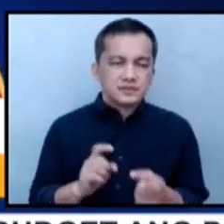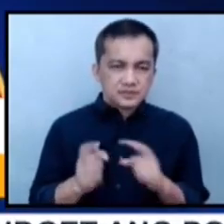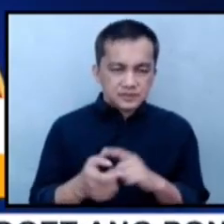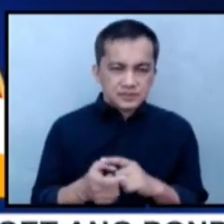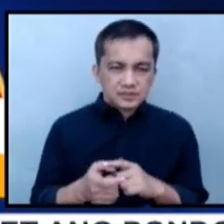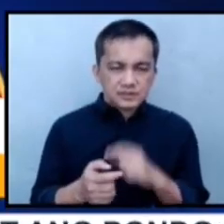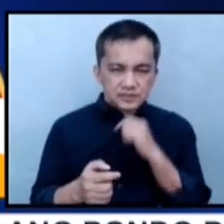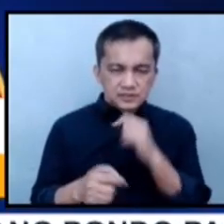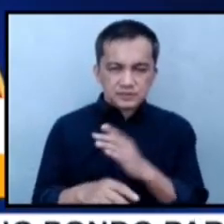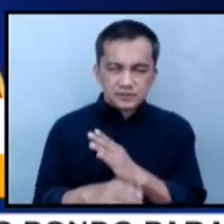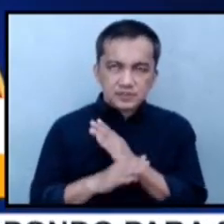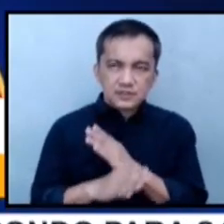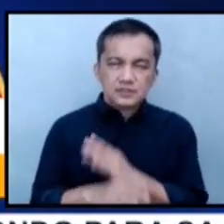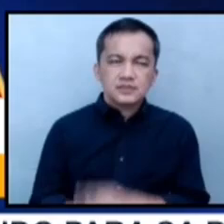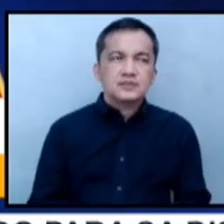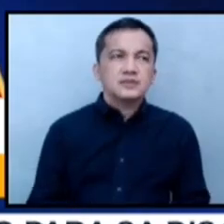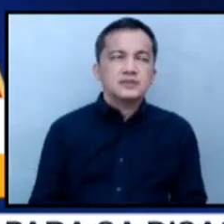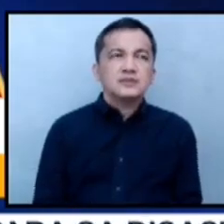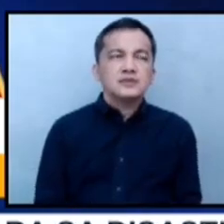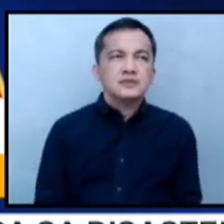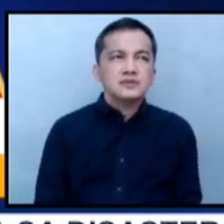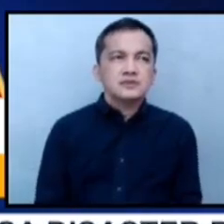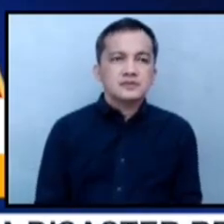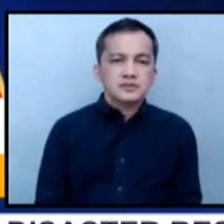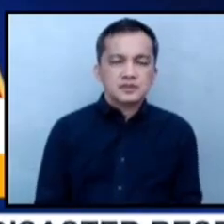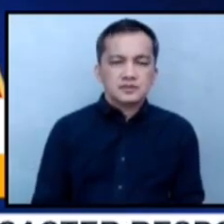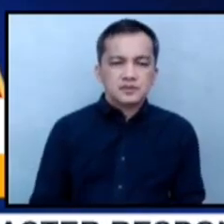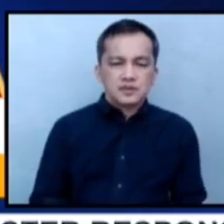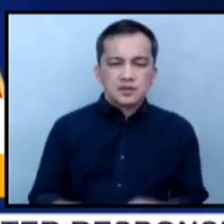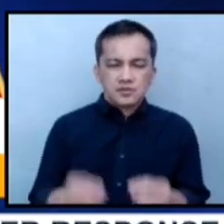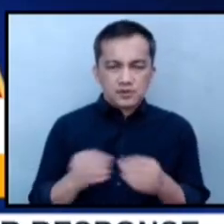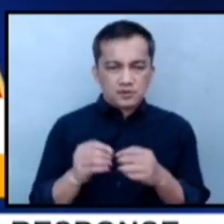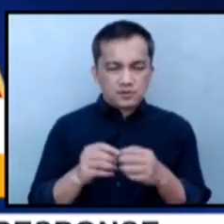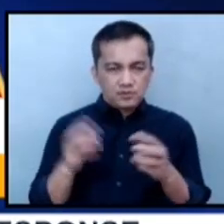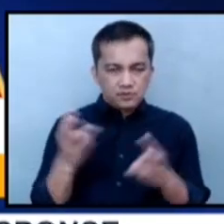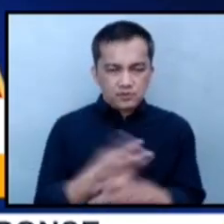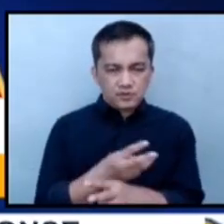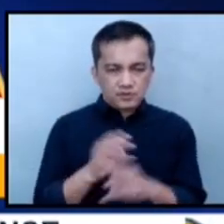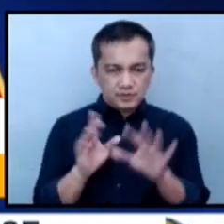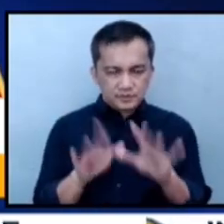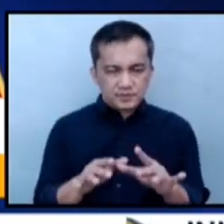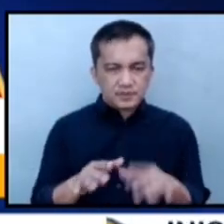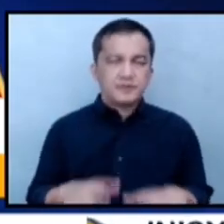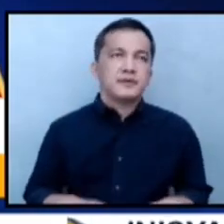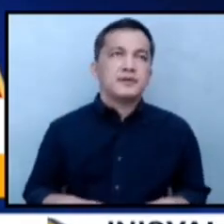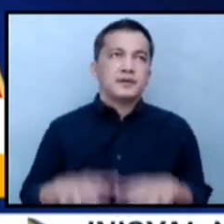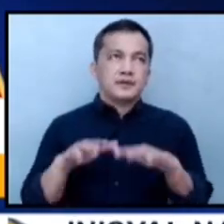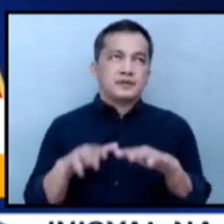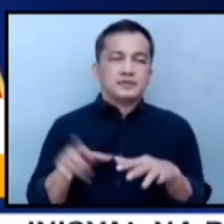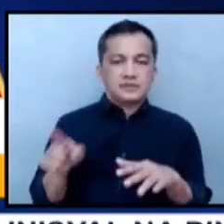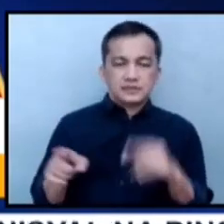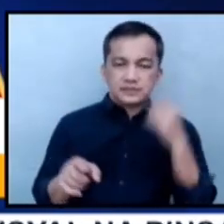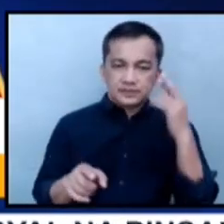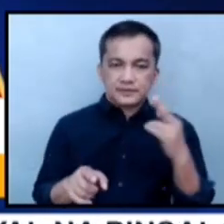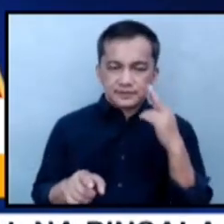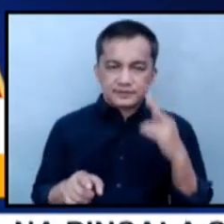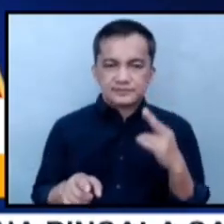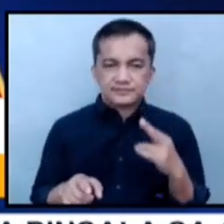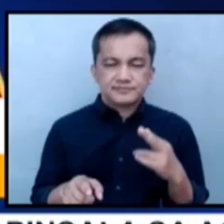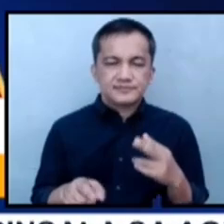pigilan patuloy na magiging mabagsik ang mga pag-ulan ang mga pagbaha na siyang magiging Cause naman